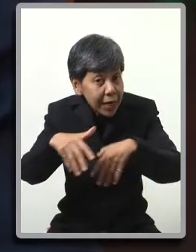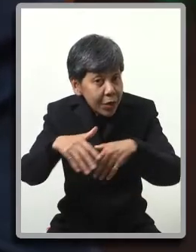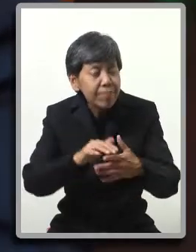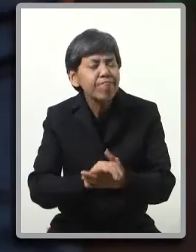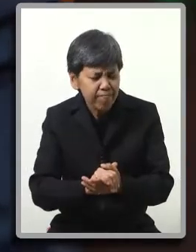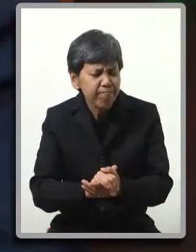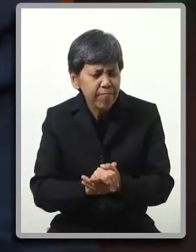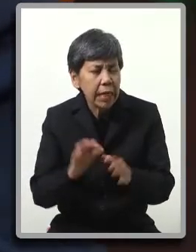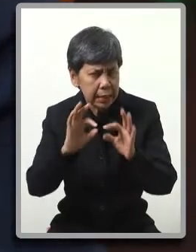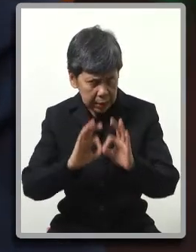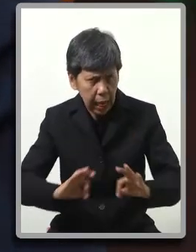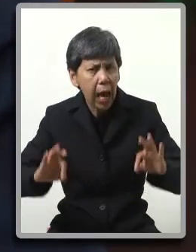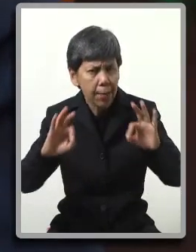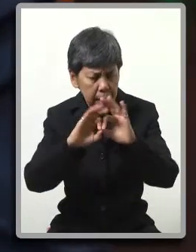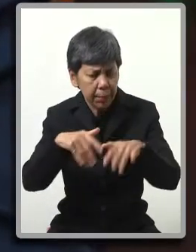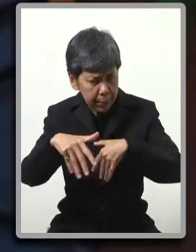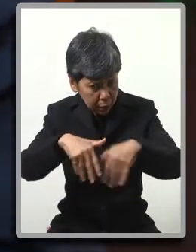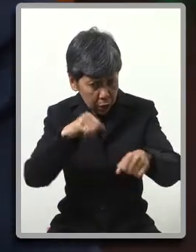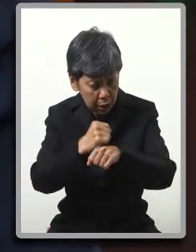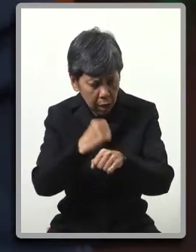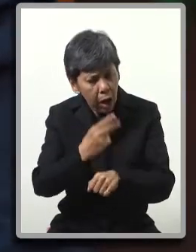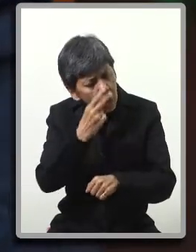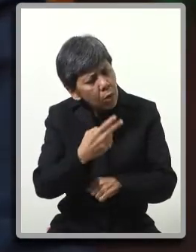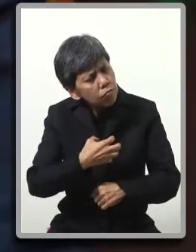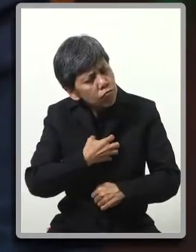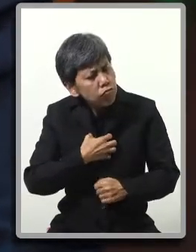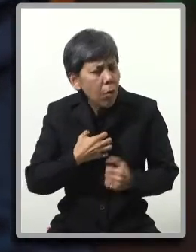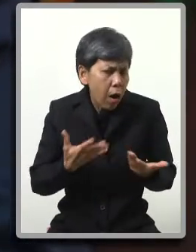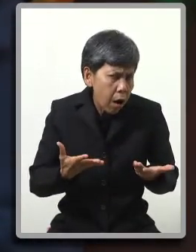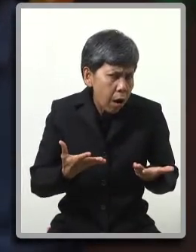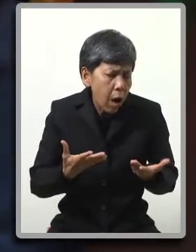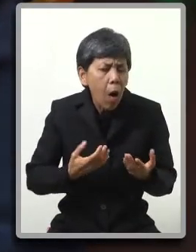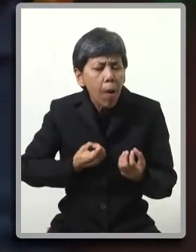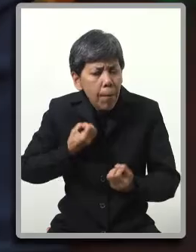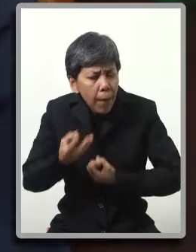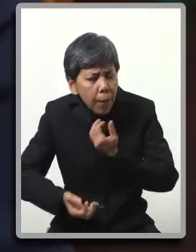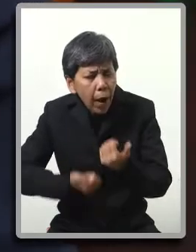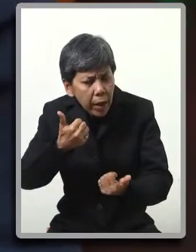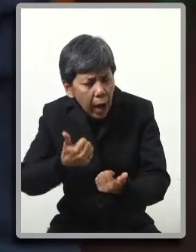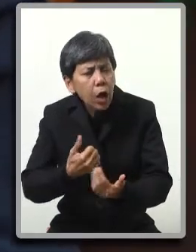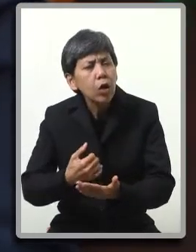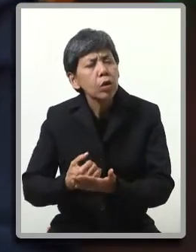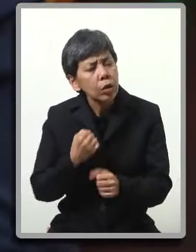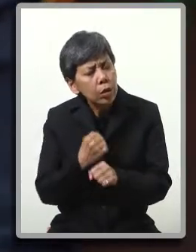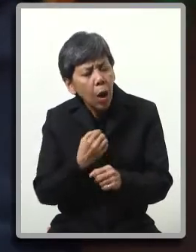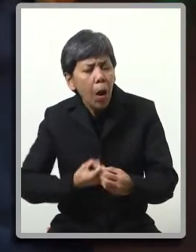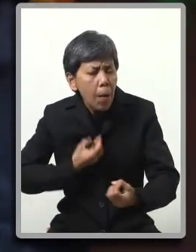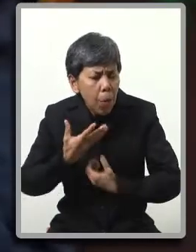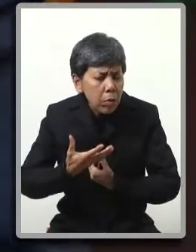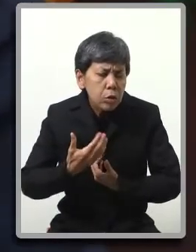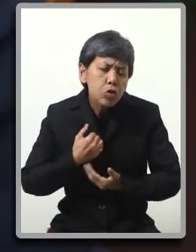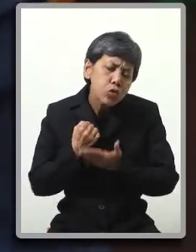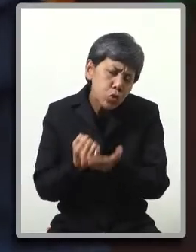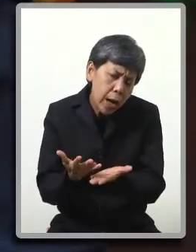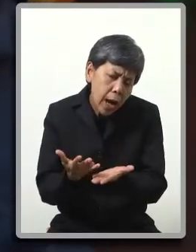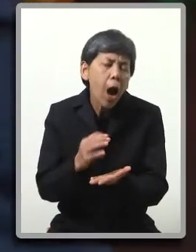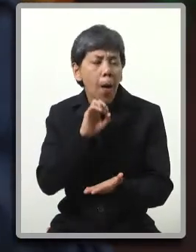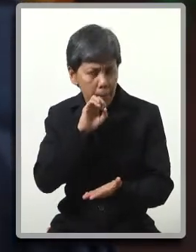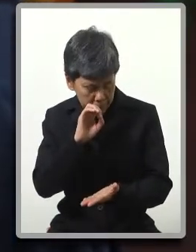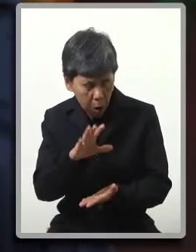ก็เป็นส่วนสำคัญในการที่จะสะท้อนความต้องการและก็สนับสนุนเราด้วยทั้งสะท้อนความต้องการสนับสนุน